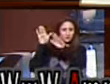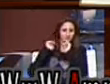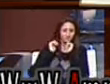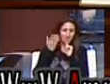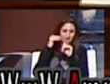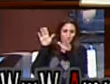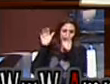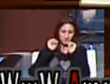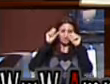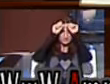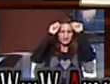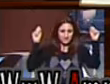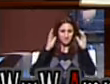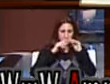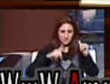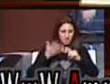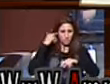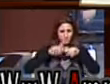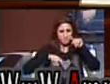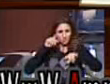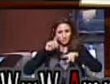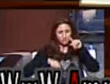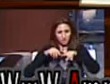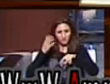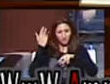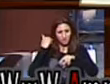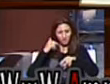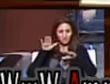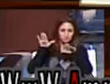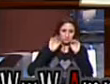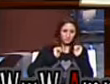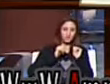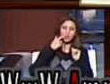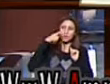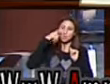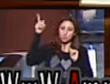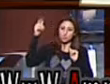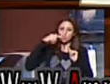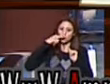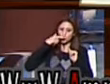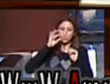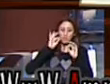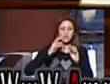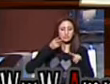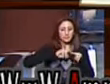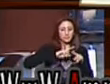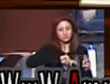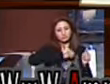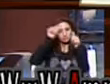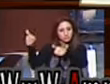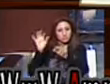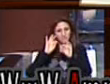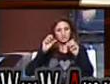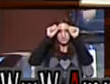الظروف اللي استدعت سحبه انتفت الآن بعد الاتفاق اللي تم التوصل إليه بين